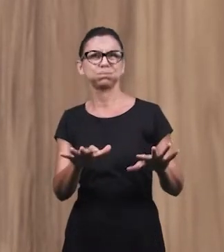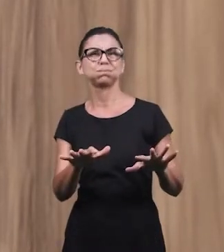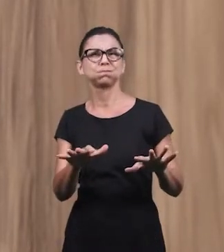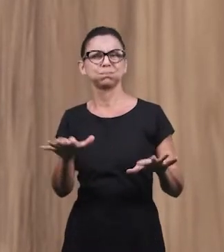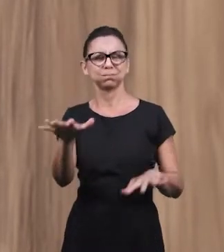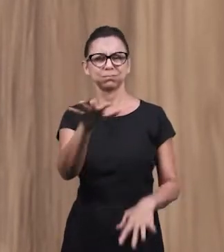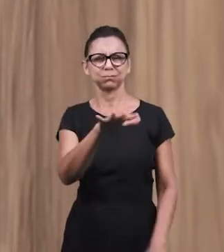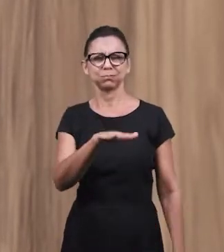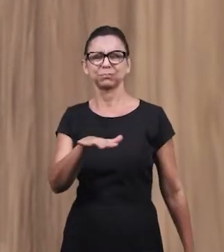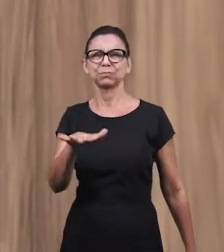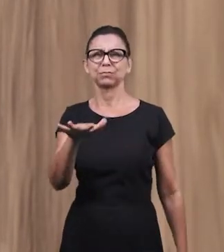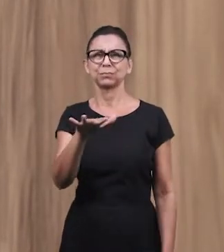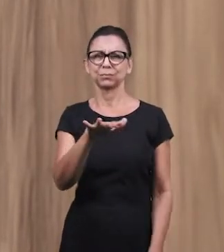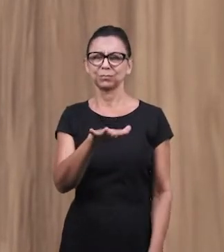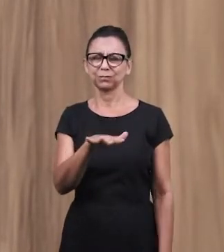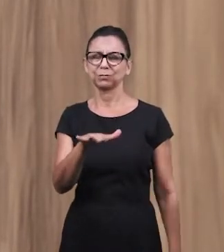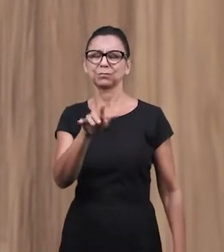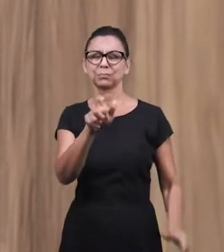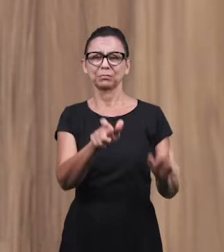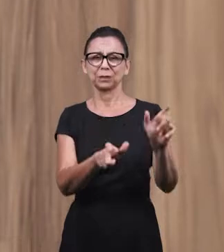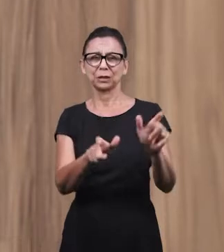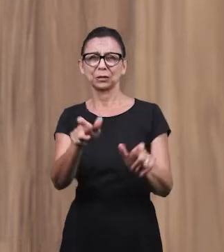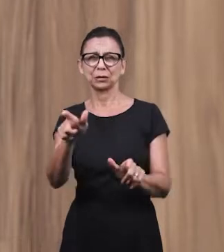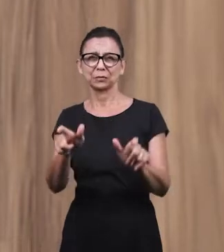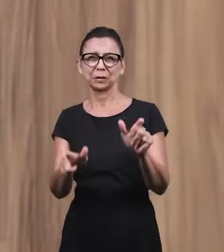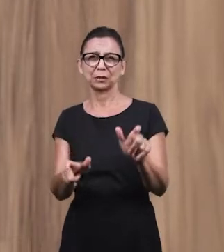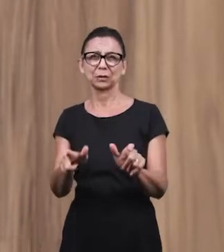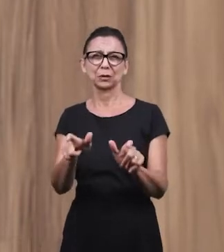situation difficile où la pandémie